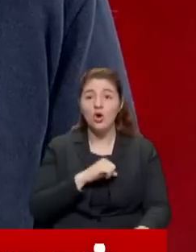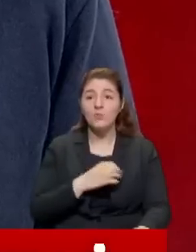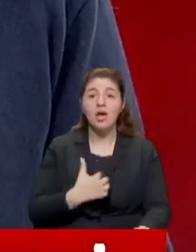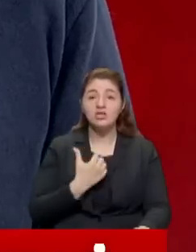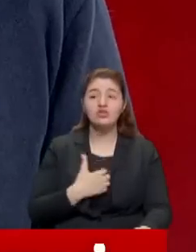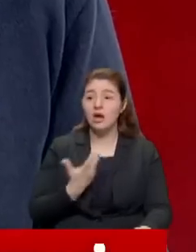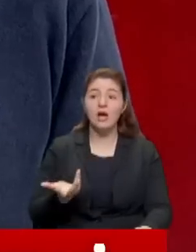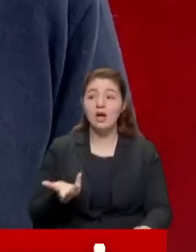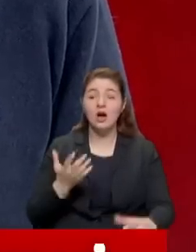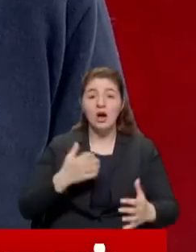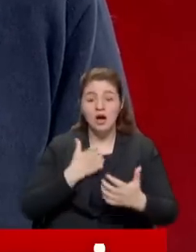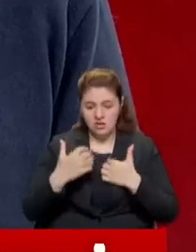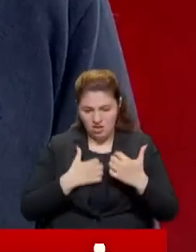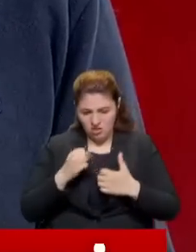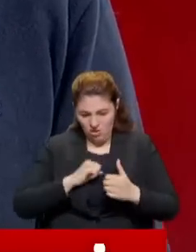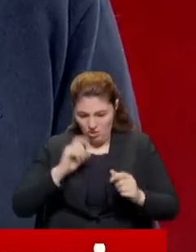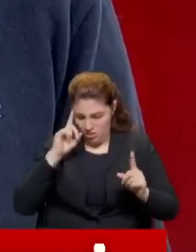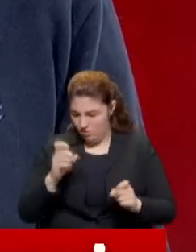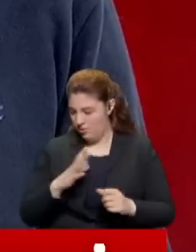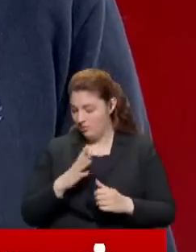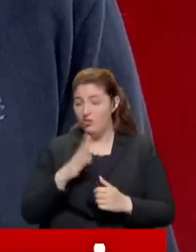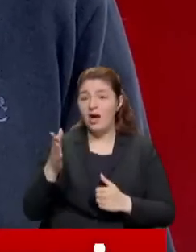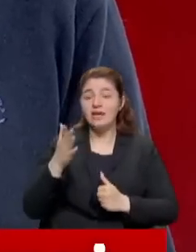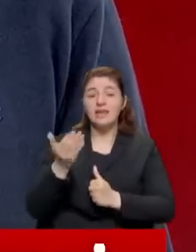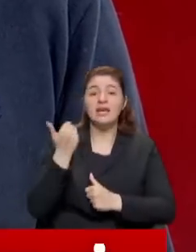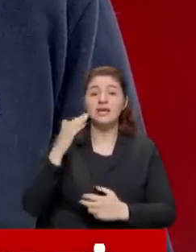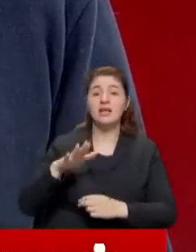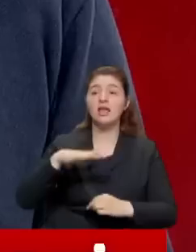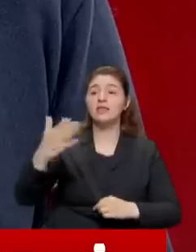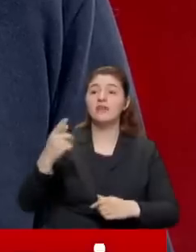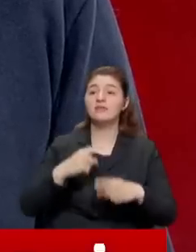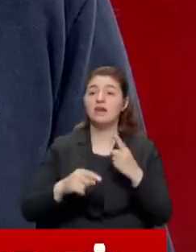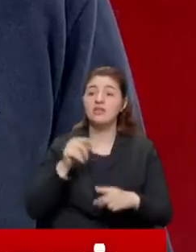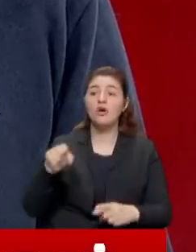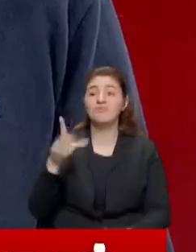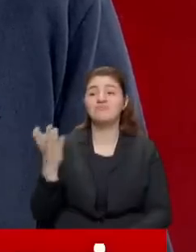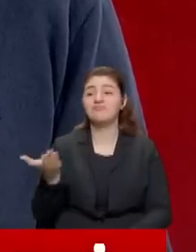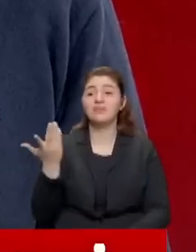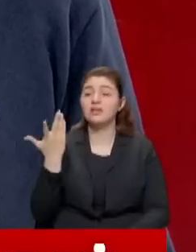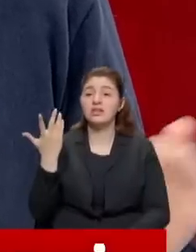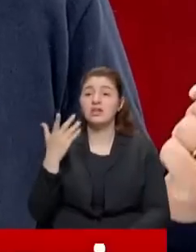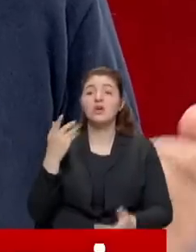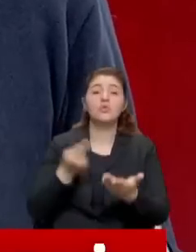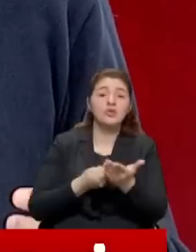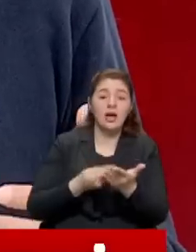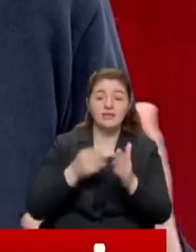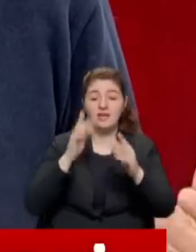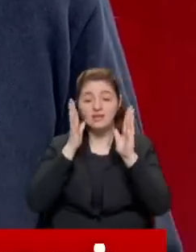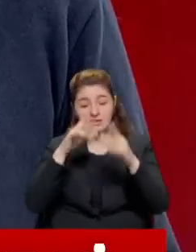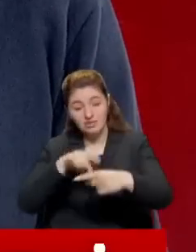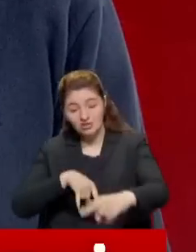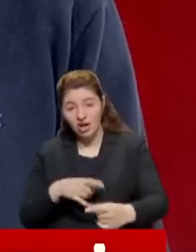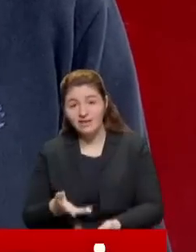var? Endişe ve kaygı baskın. Dolayısıyla da geri kalan diğer siyasetin o, işte Kur'an'dı, seccadeydi,